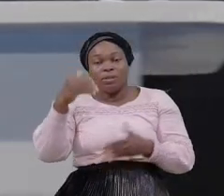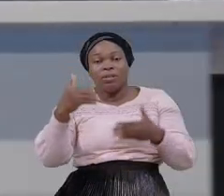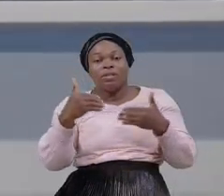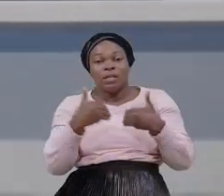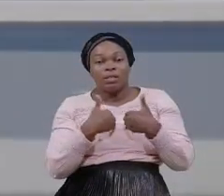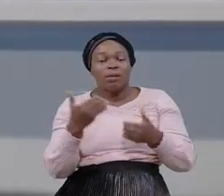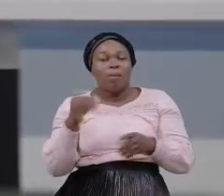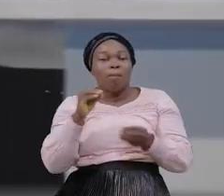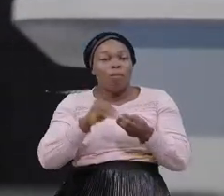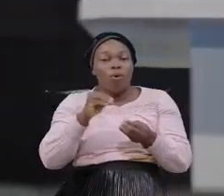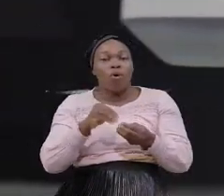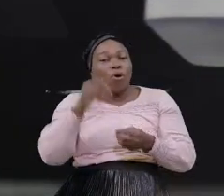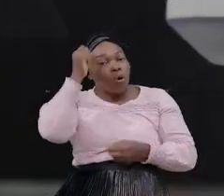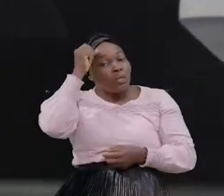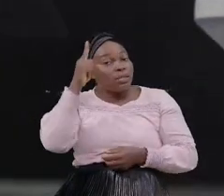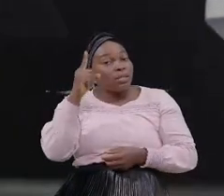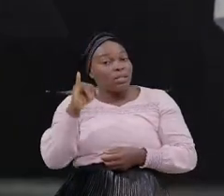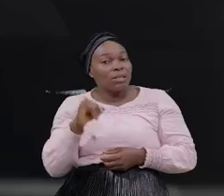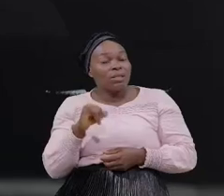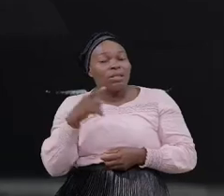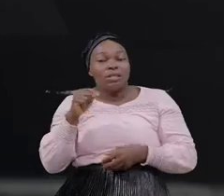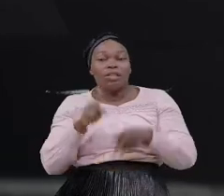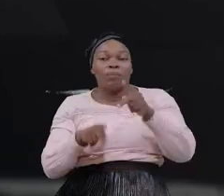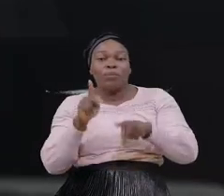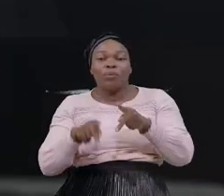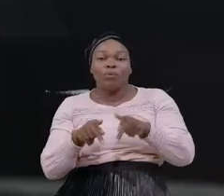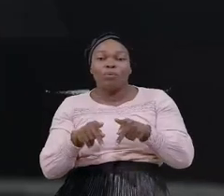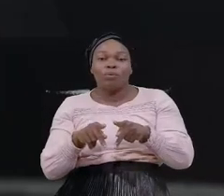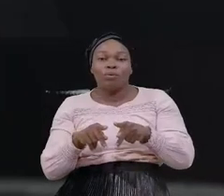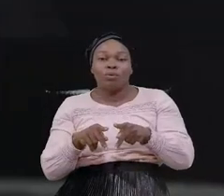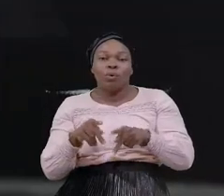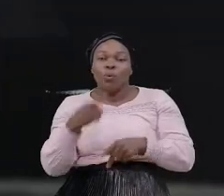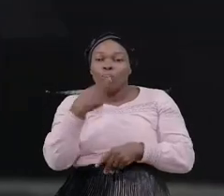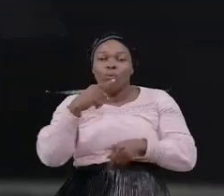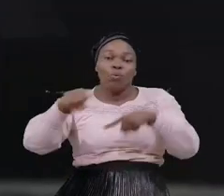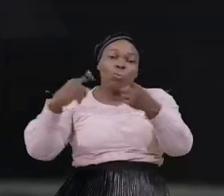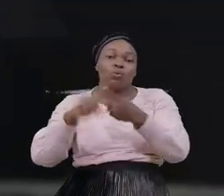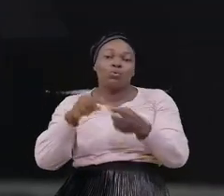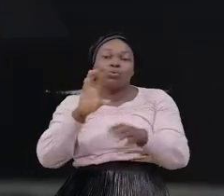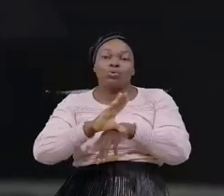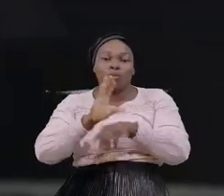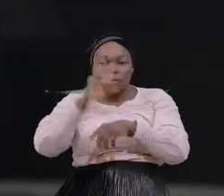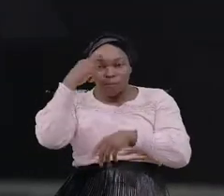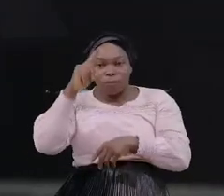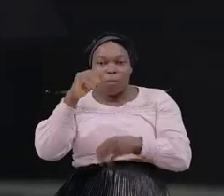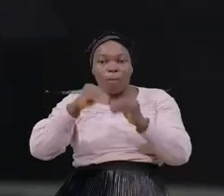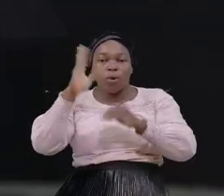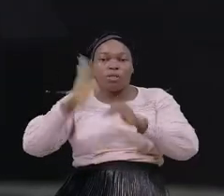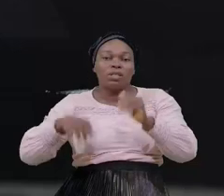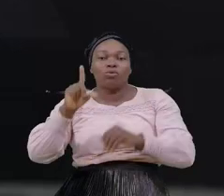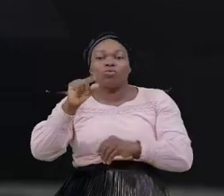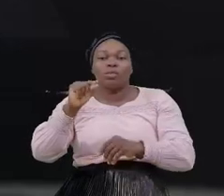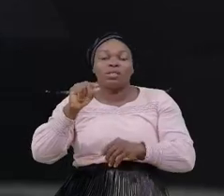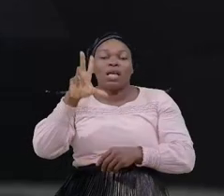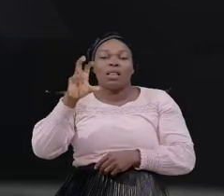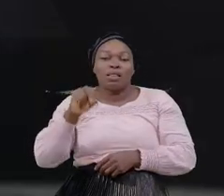avait plus de compréhension que les gens qui allaient à l'église pendant 20 ans, 30 ans,